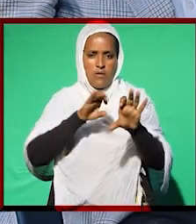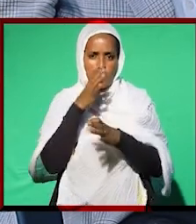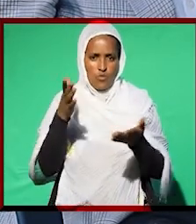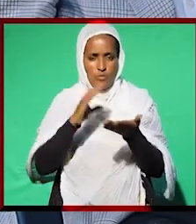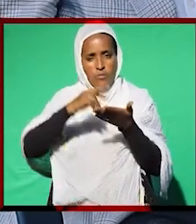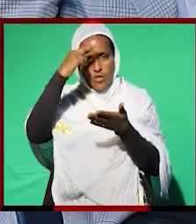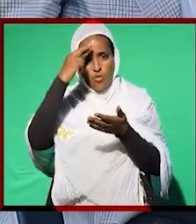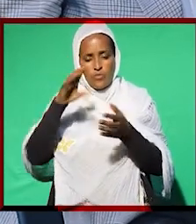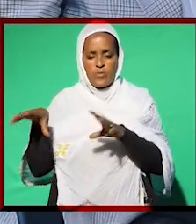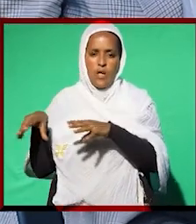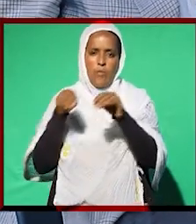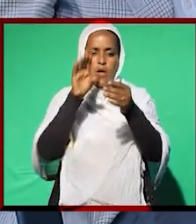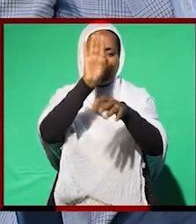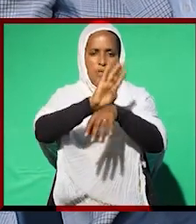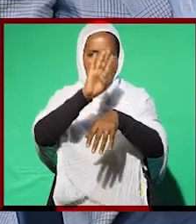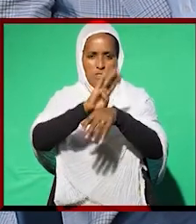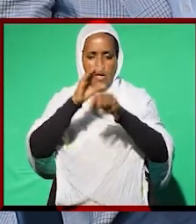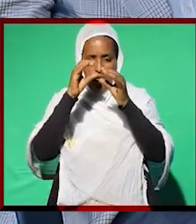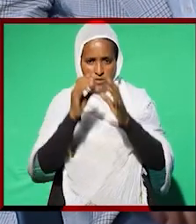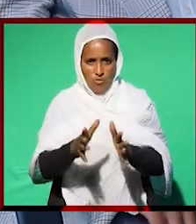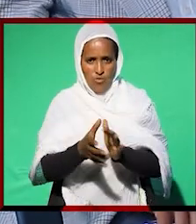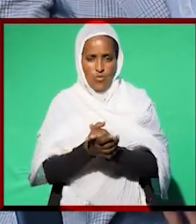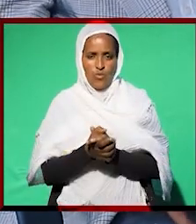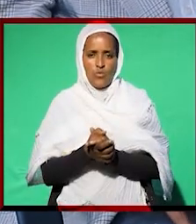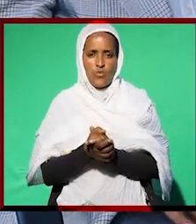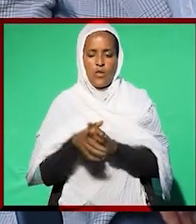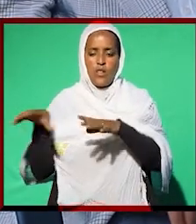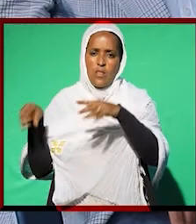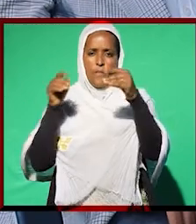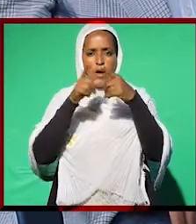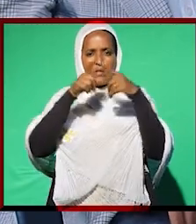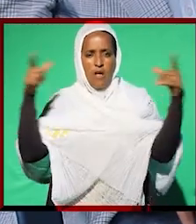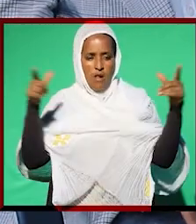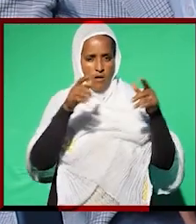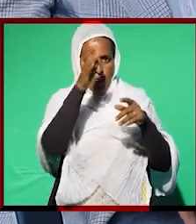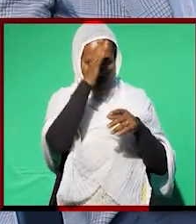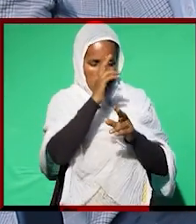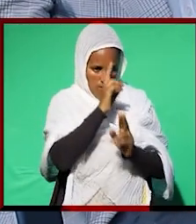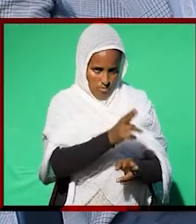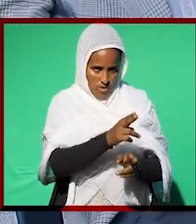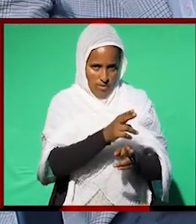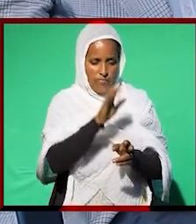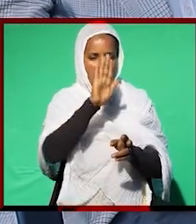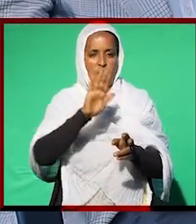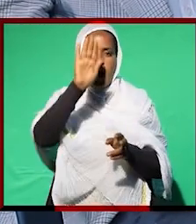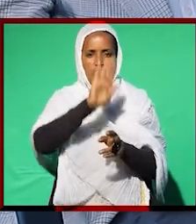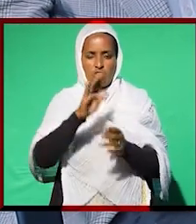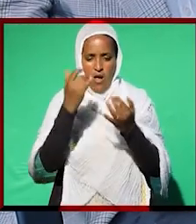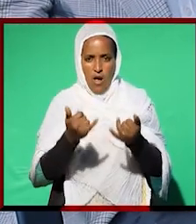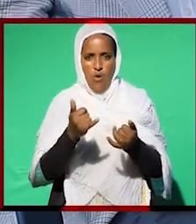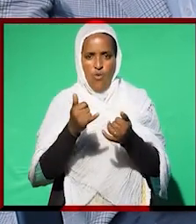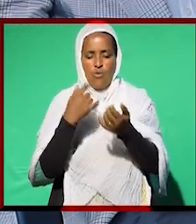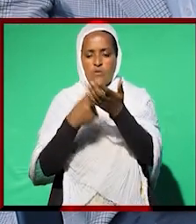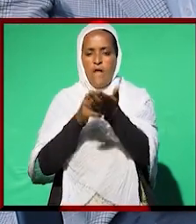አንደጋግመው። ምክንያቱም ተማሪ በቤተክርስቲያን አስተምሮ ተማሪ ታላቁን ያከብራል ጋሼ ነው የሚለው።